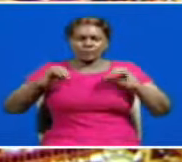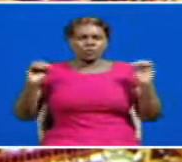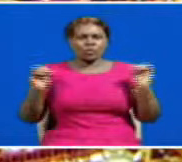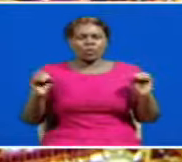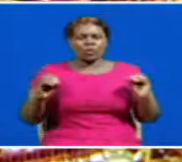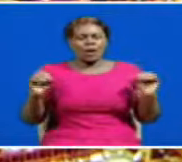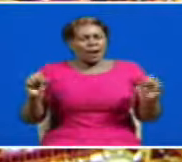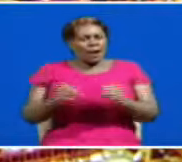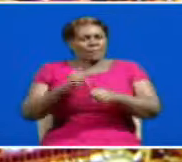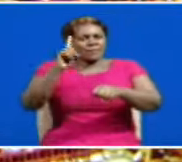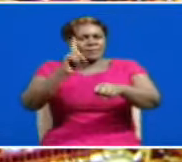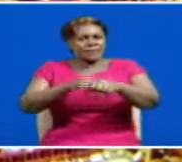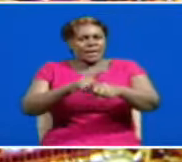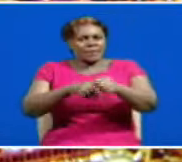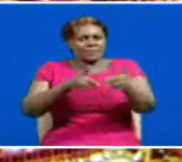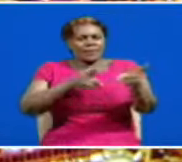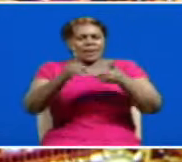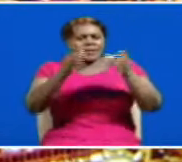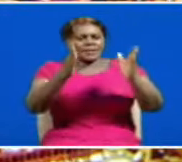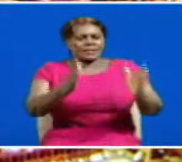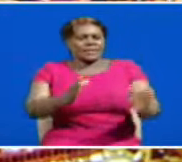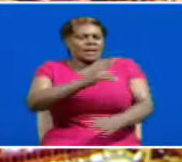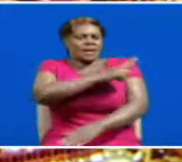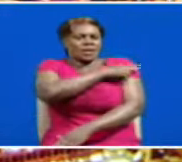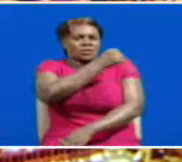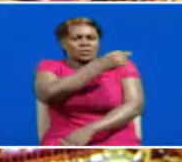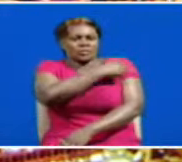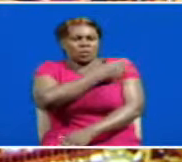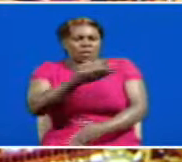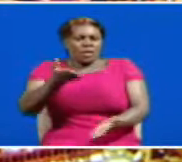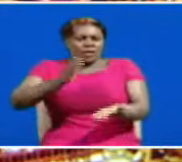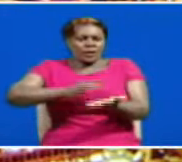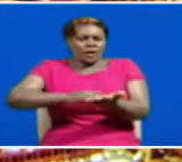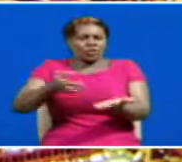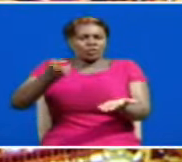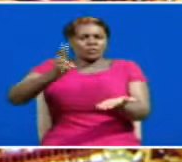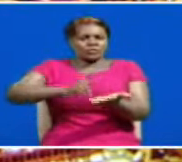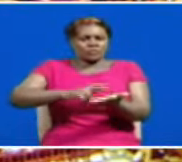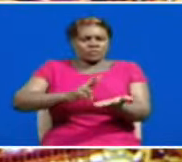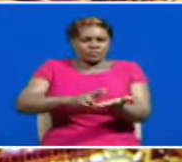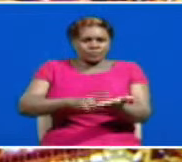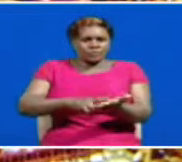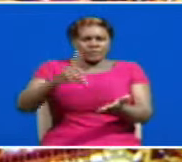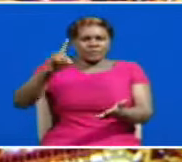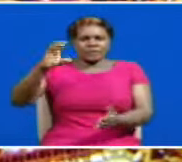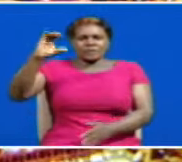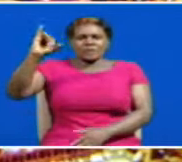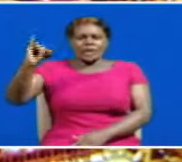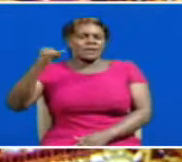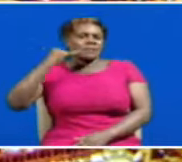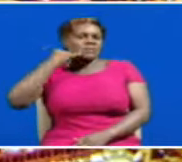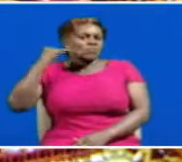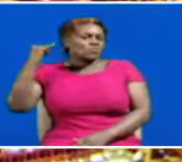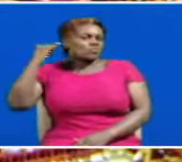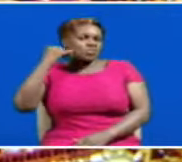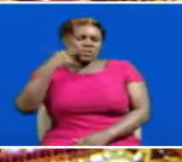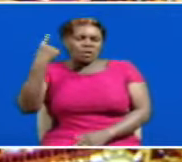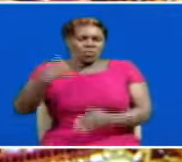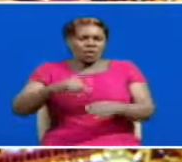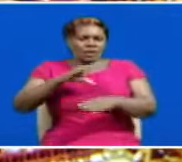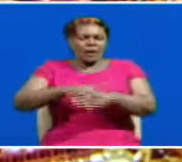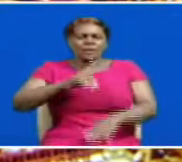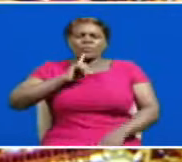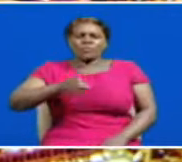Haya yamejiri huku msimamizi mkuu wa hospitali hiyo akiandikisha taarifa kwenye makao ya DCI Nakuru akidai